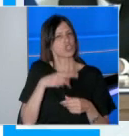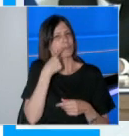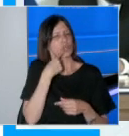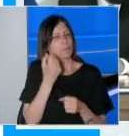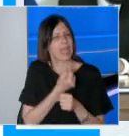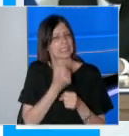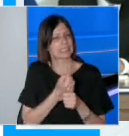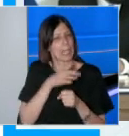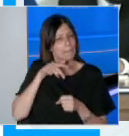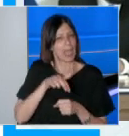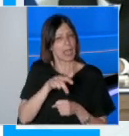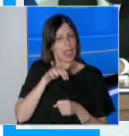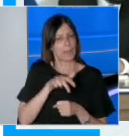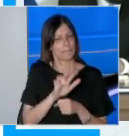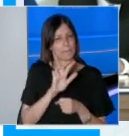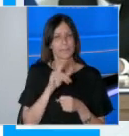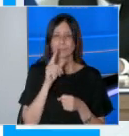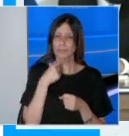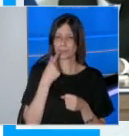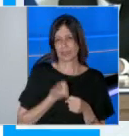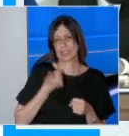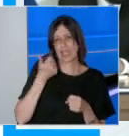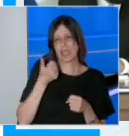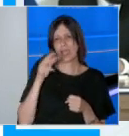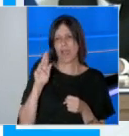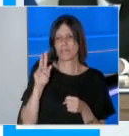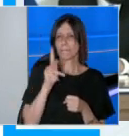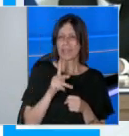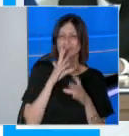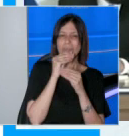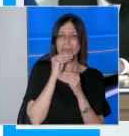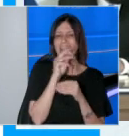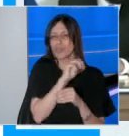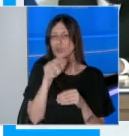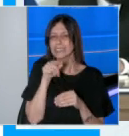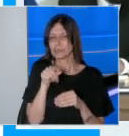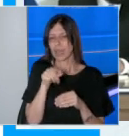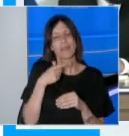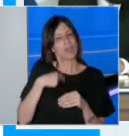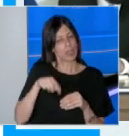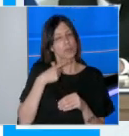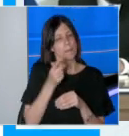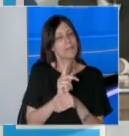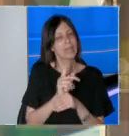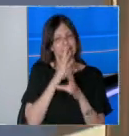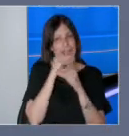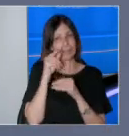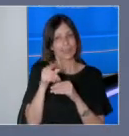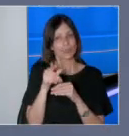כך השר רפי פרץ, שמדבר על הנושאים הללו, ואנחנו מיד נהיה